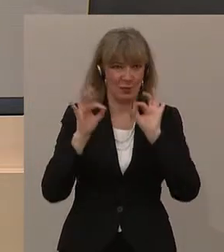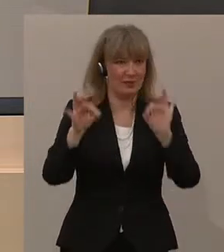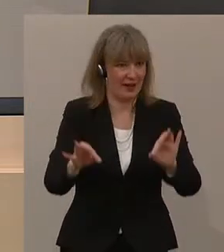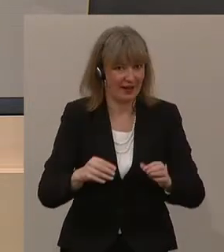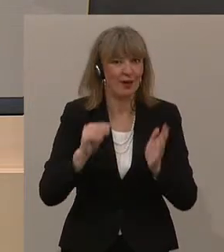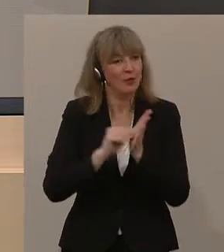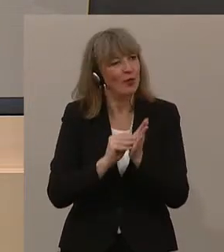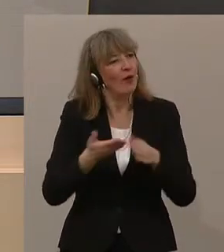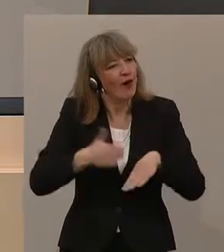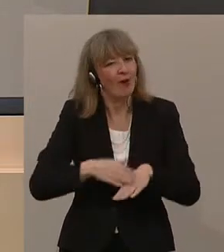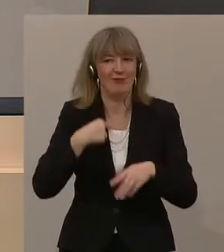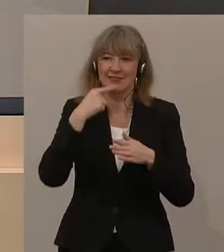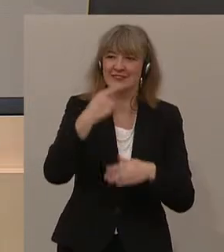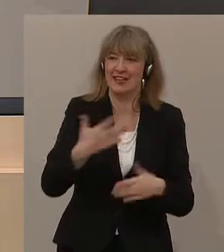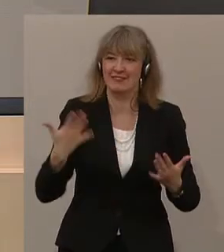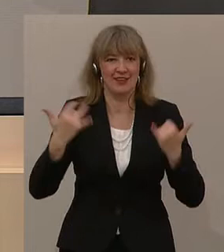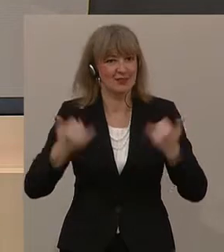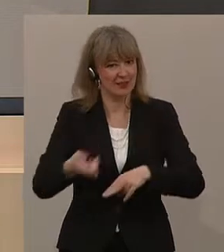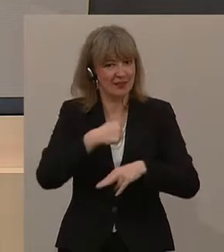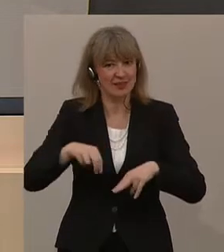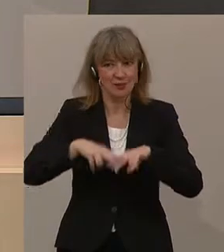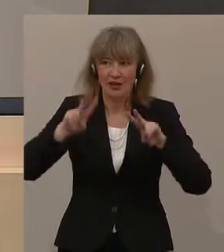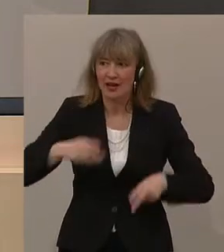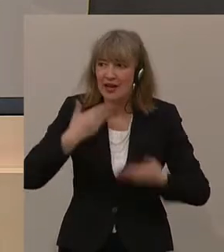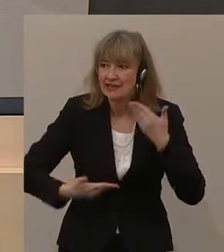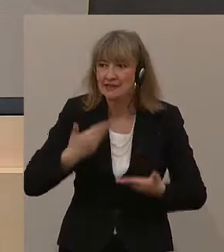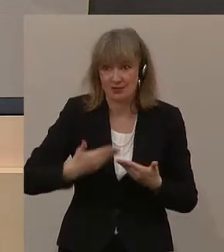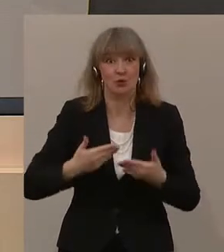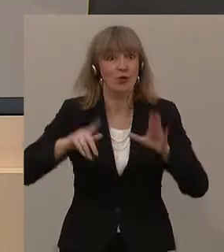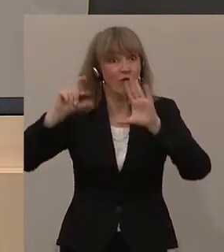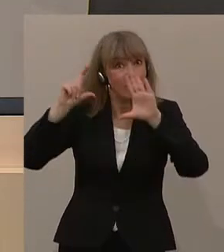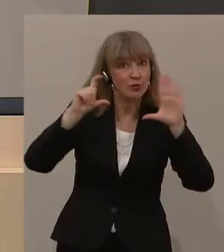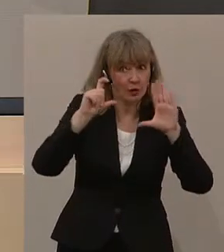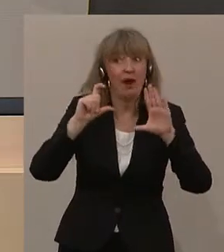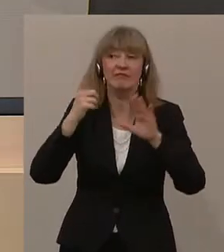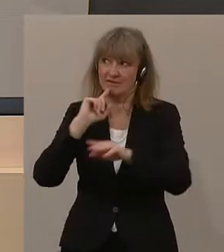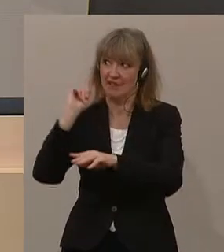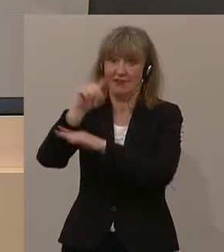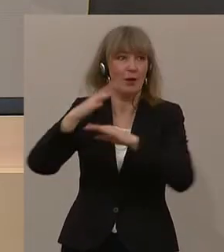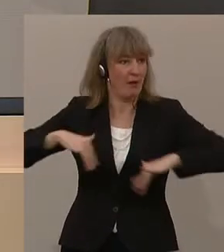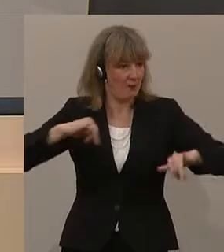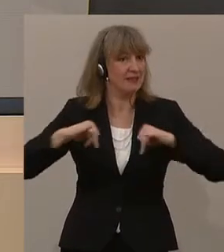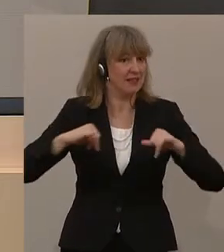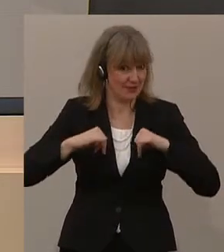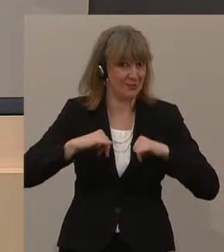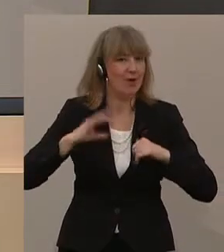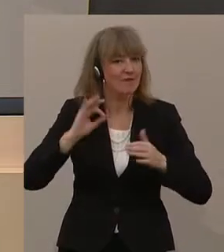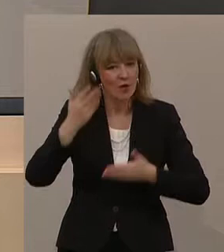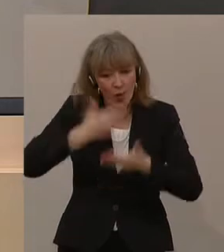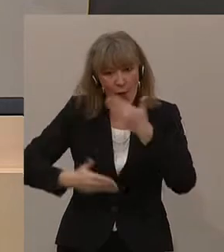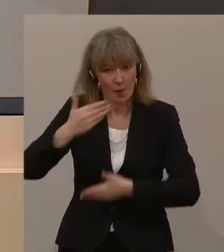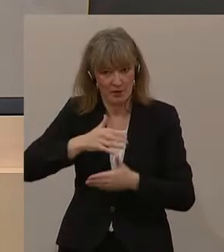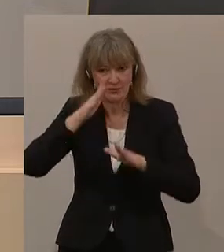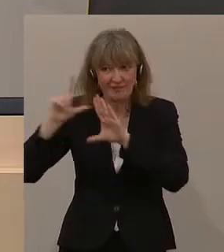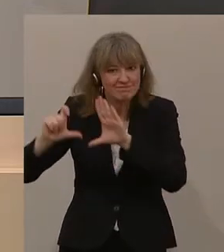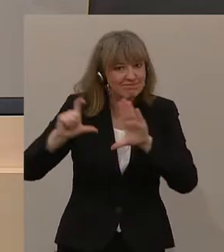weise ich darauf hin, dass während der heutigen Nationalratssitzung Fotografen im Auftrag der Parlamentsdirektion für die Homepage